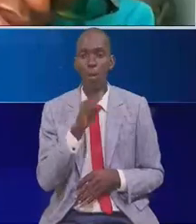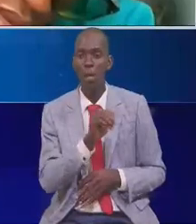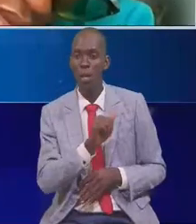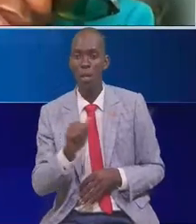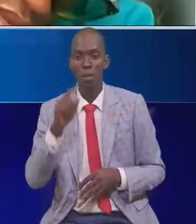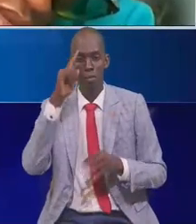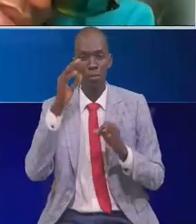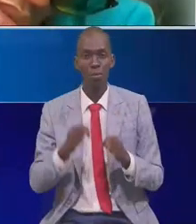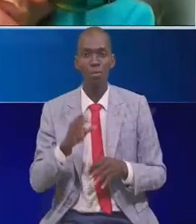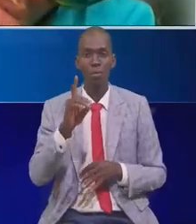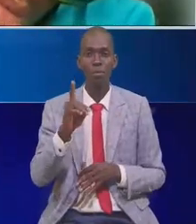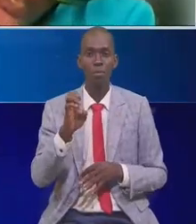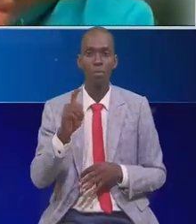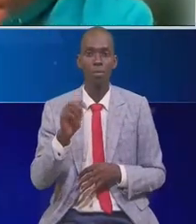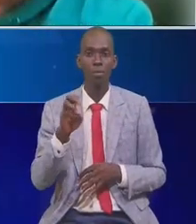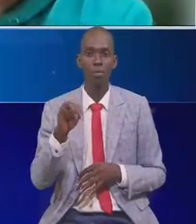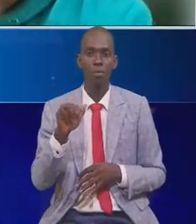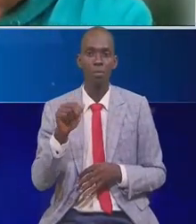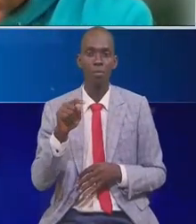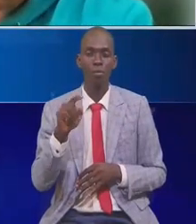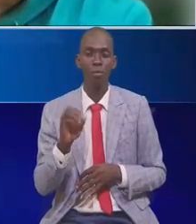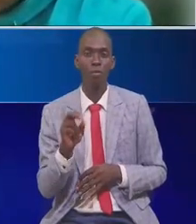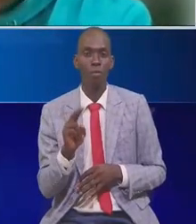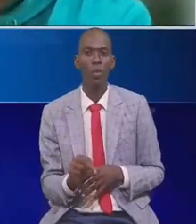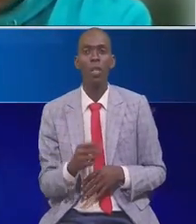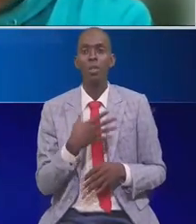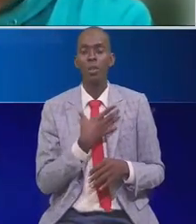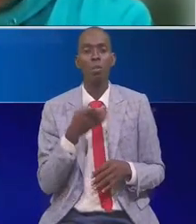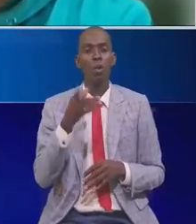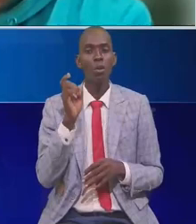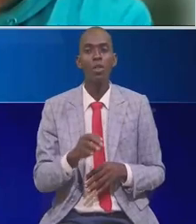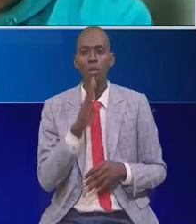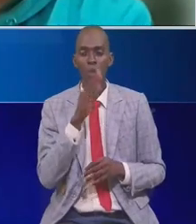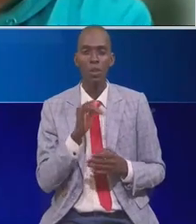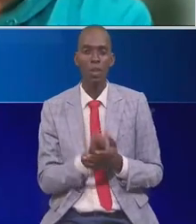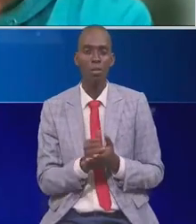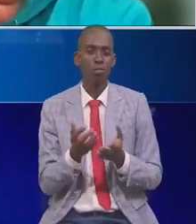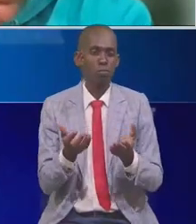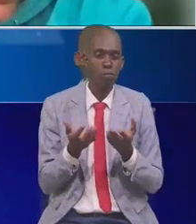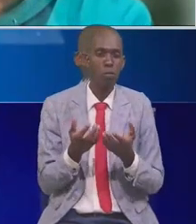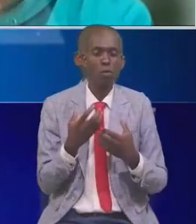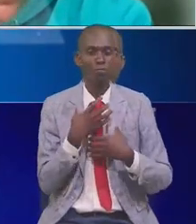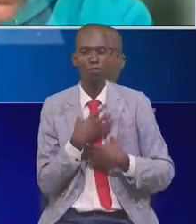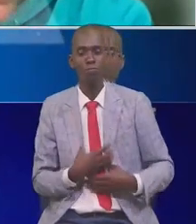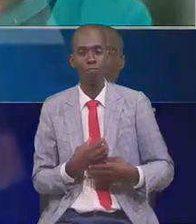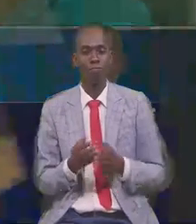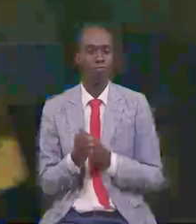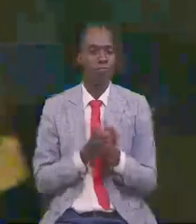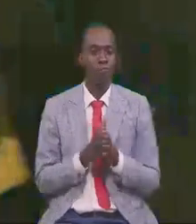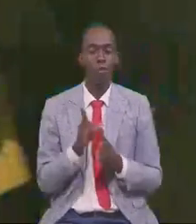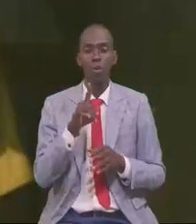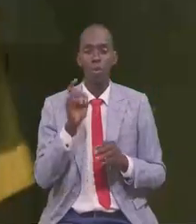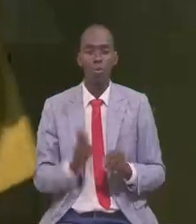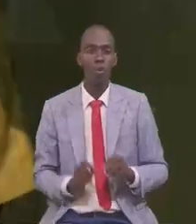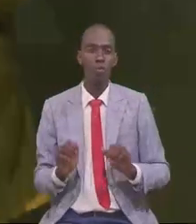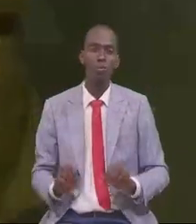faut une désespérance. Je le veux à tout prix, de tout votre cœur, de toute votre